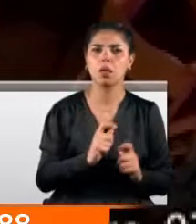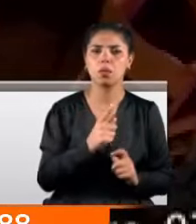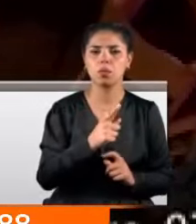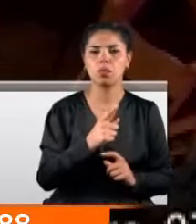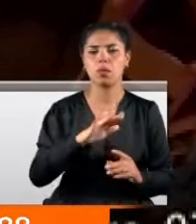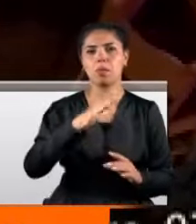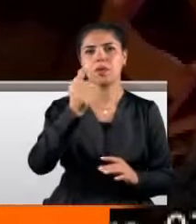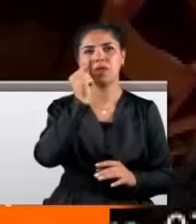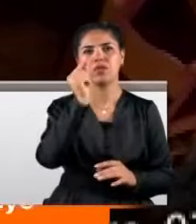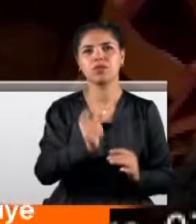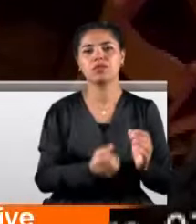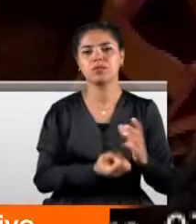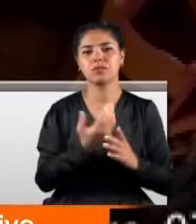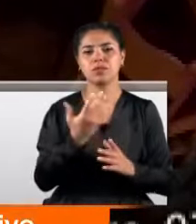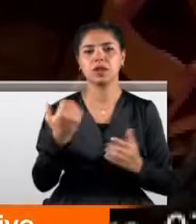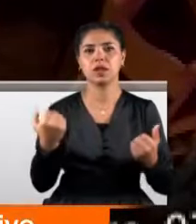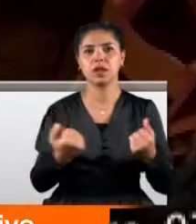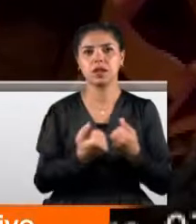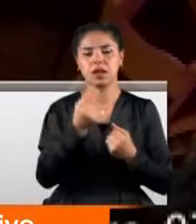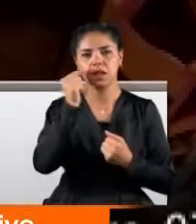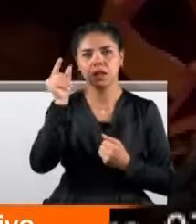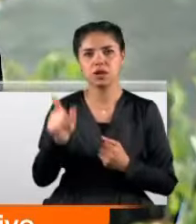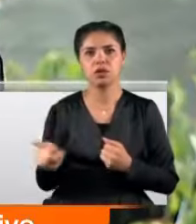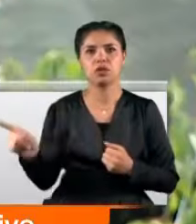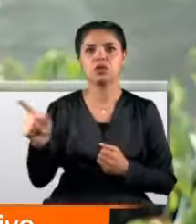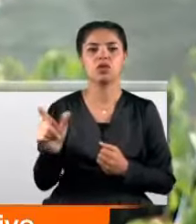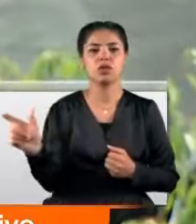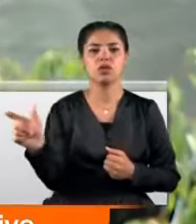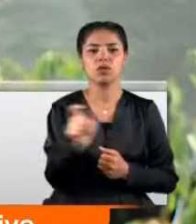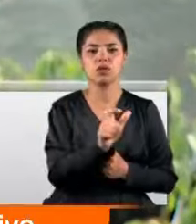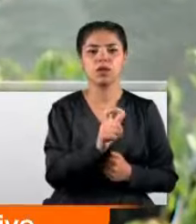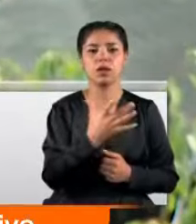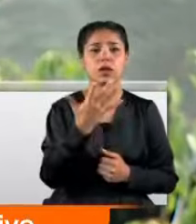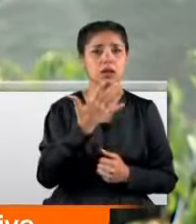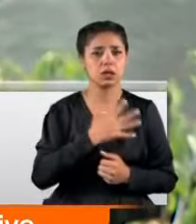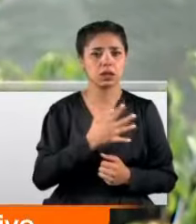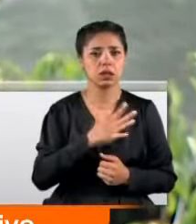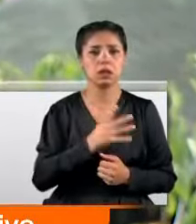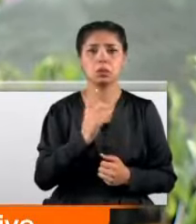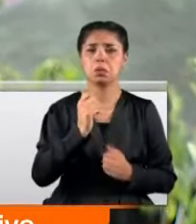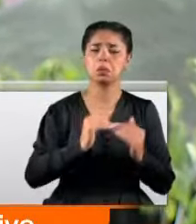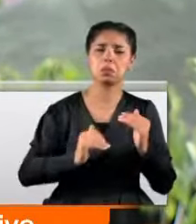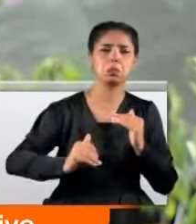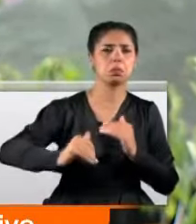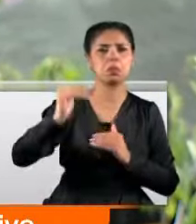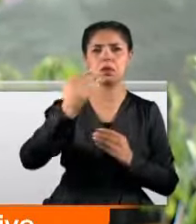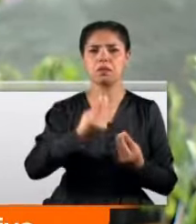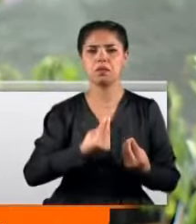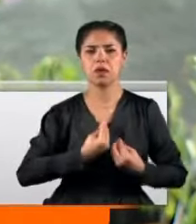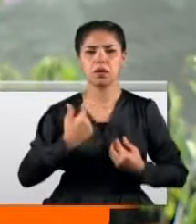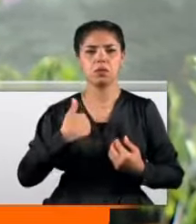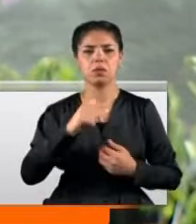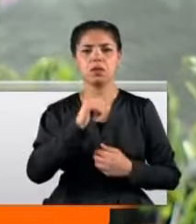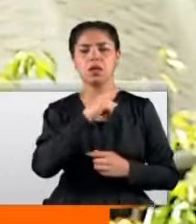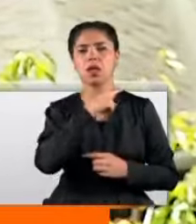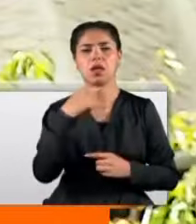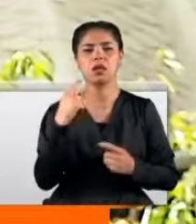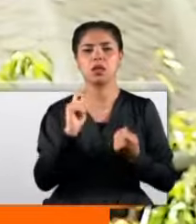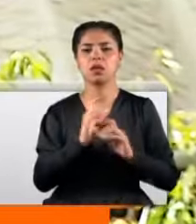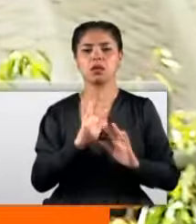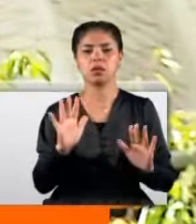devreye sokuldu. Ancak kazazedelerin cevabı net oldu. İstedikleri kadar miktarı yükselsinler. Bizim için hiçbir şekilde